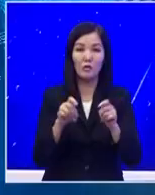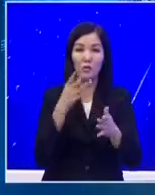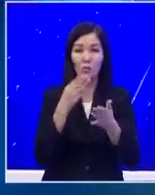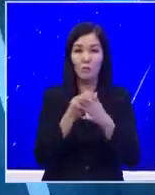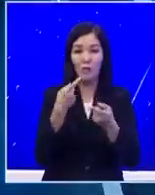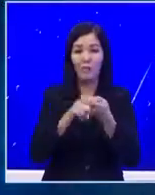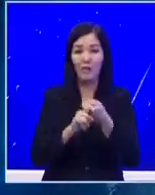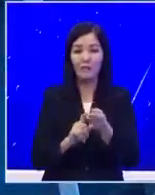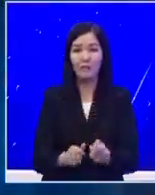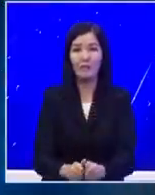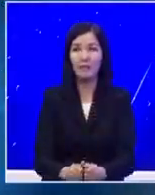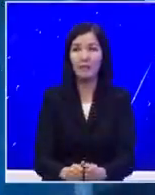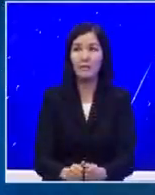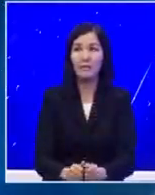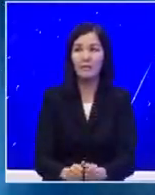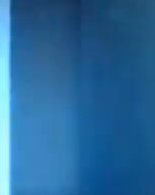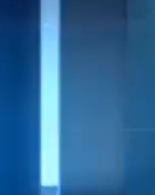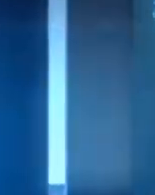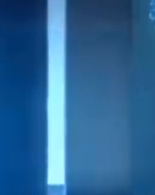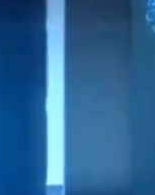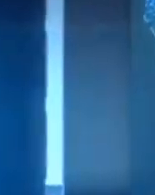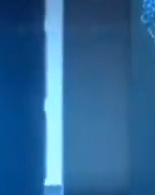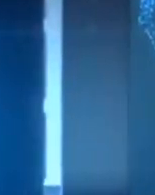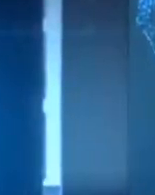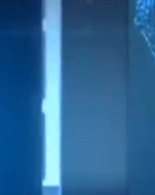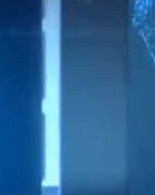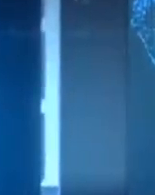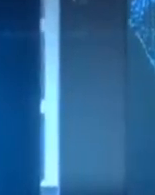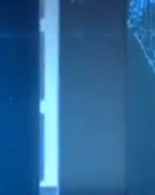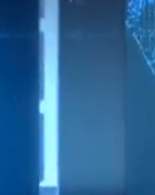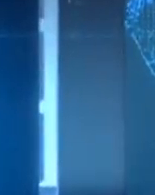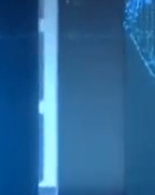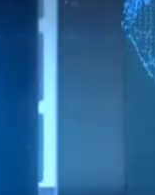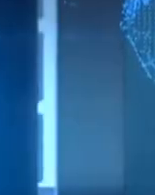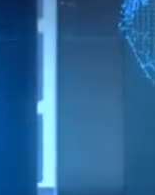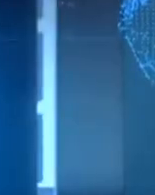байланысты. Амина Құдайберген, Еламан Райымбекұлы, Әсет Дүйсенбек, Жетісу арнасы.